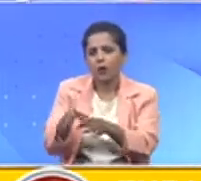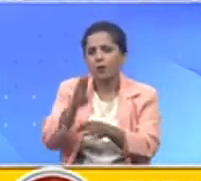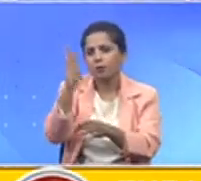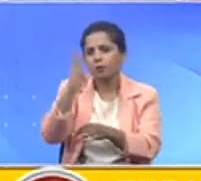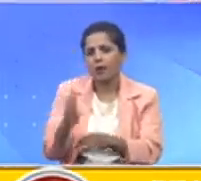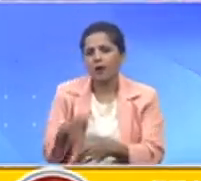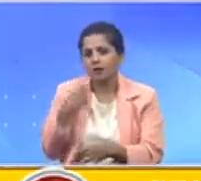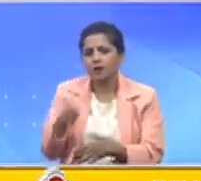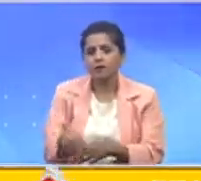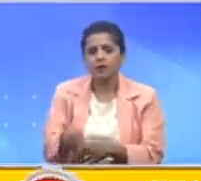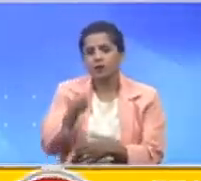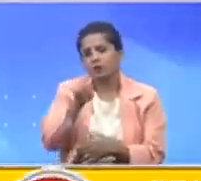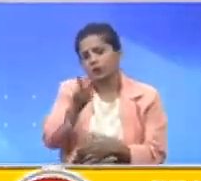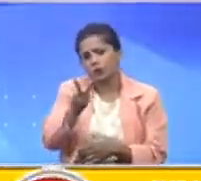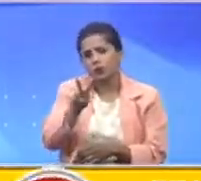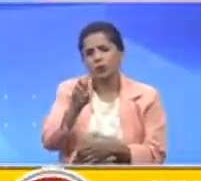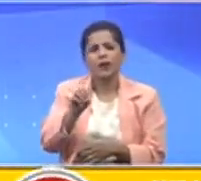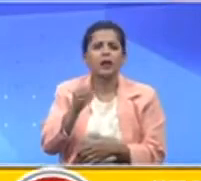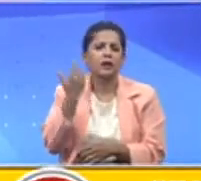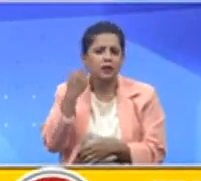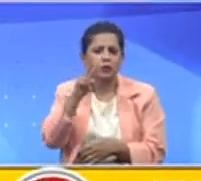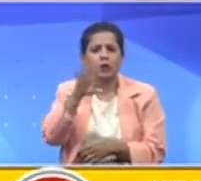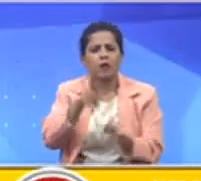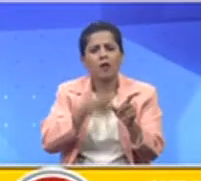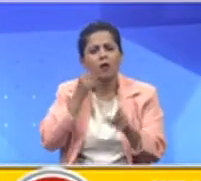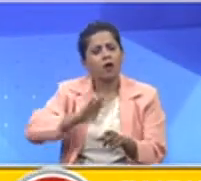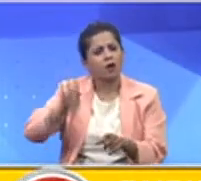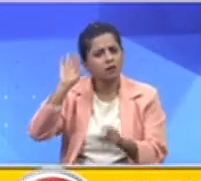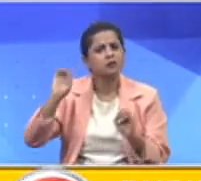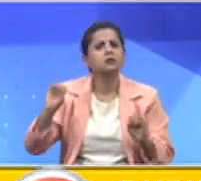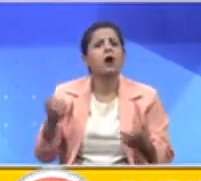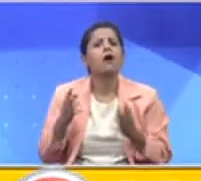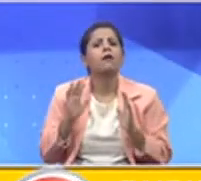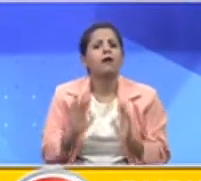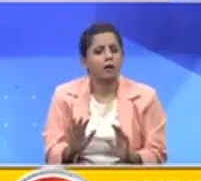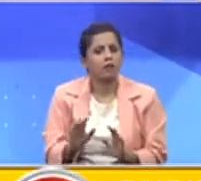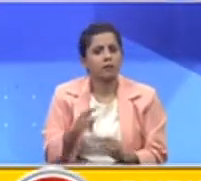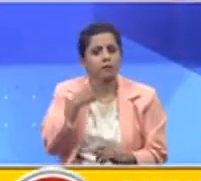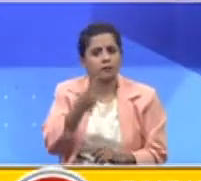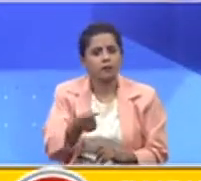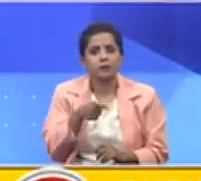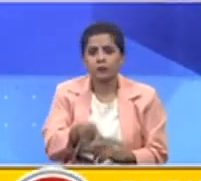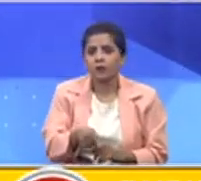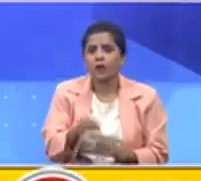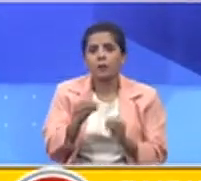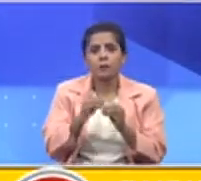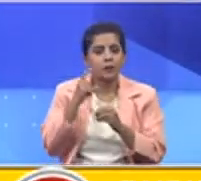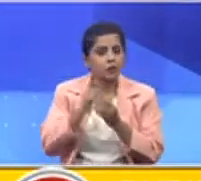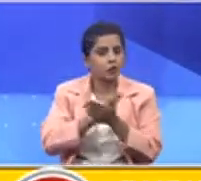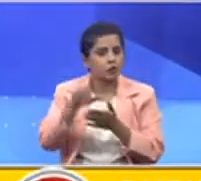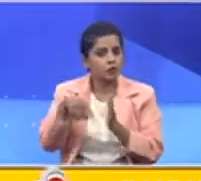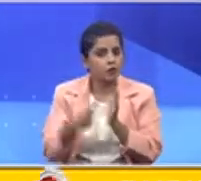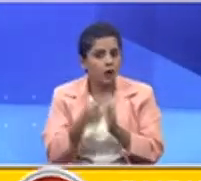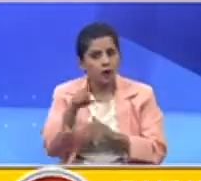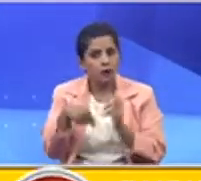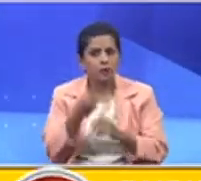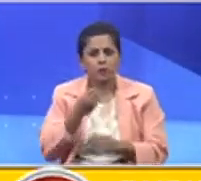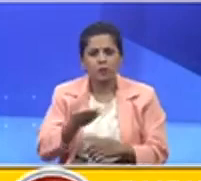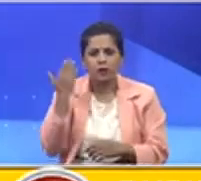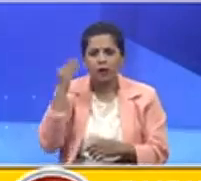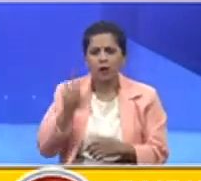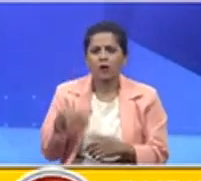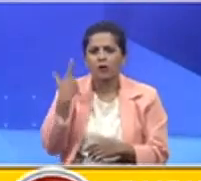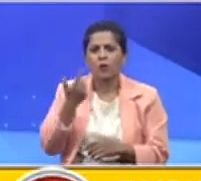दो धाई दसक पहले शुरू हुई थी उस दौरान विचारपूर गाउं अवैद